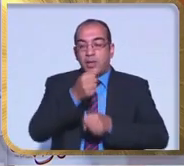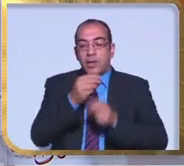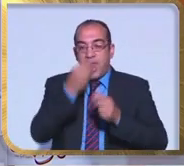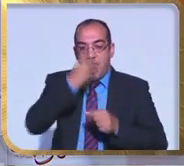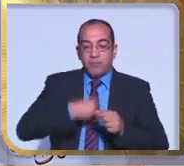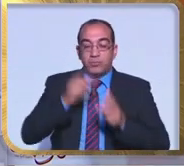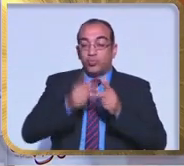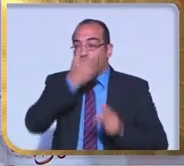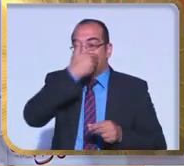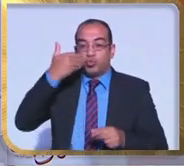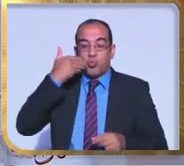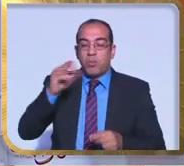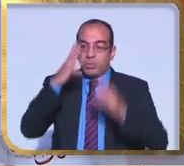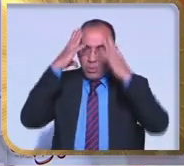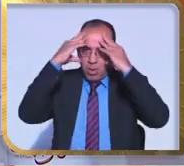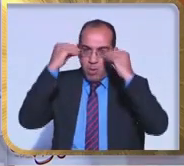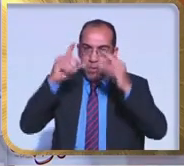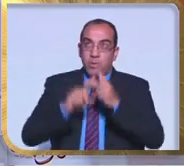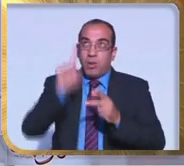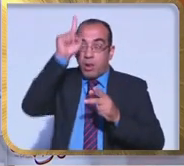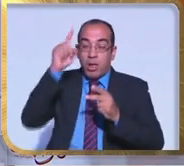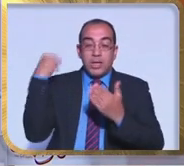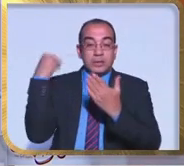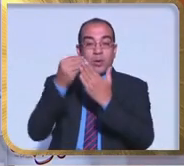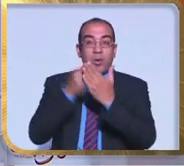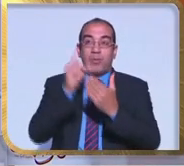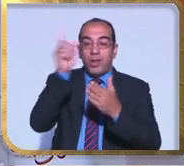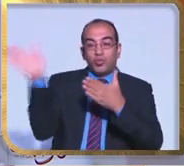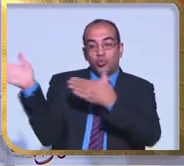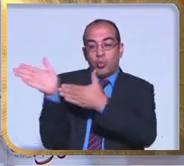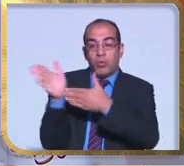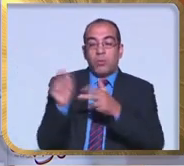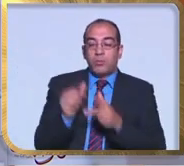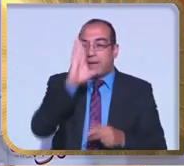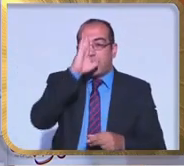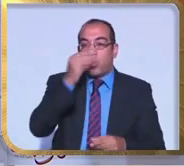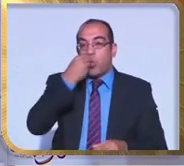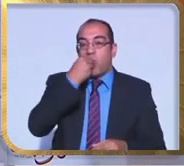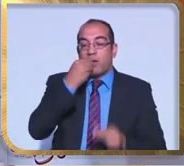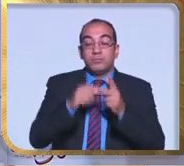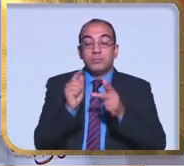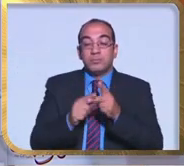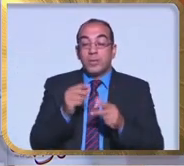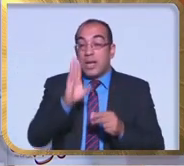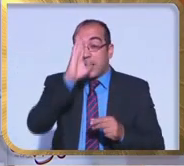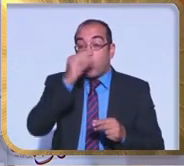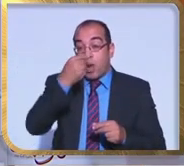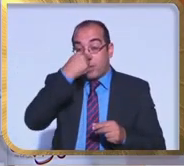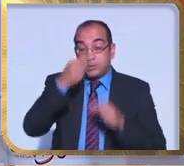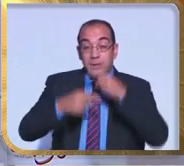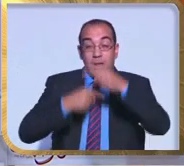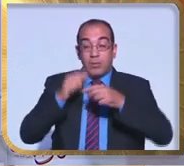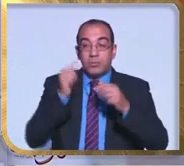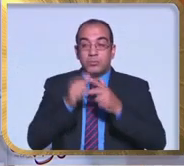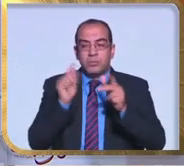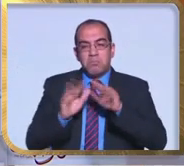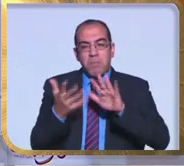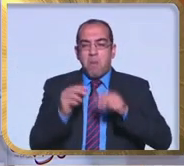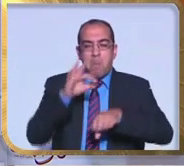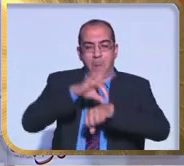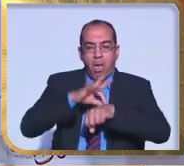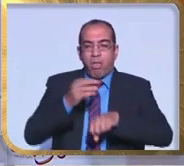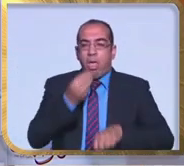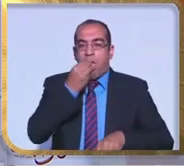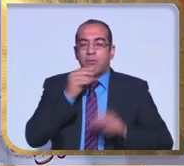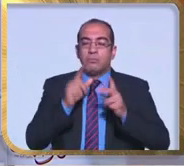فإذا صام تطوعا فله إنه هو يفطر، ولا سيما إذا كان الإنسان